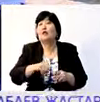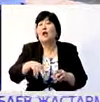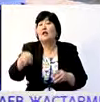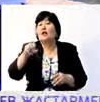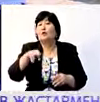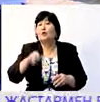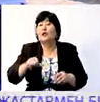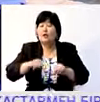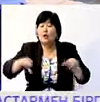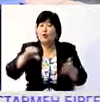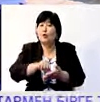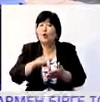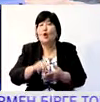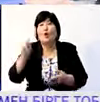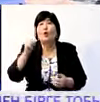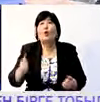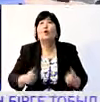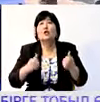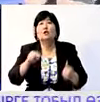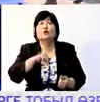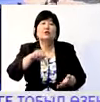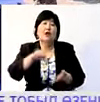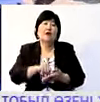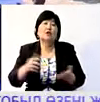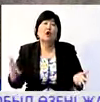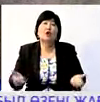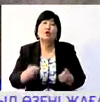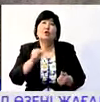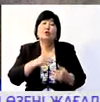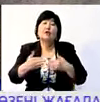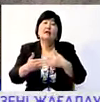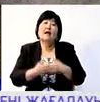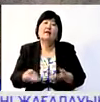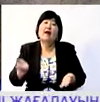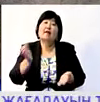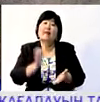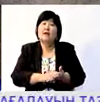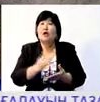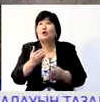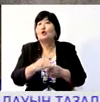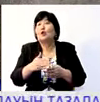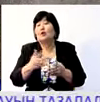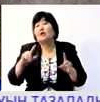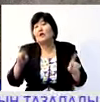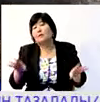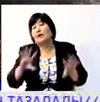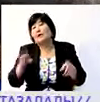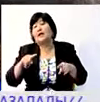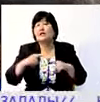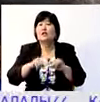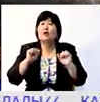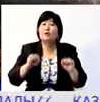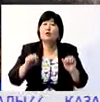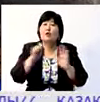депутаттар корпусының мүшелері де оқу-жаттығу жұмысына қатысып, құтқарушылар жұмысымен жақынырақ танысты. Сондай-ақ саланың материалдық техникалық мүмкіндіктерін